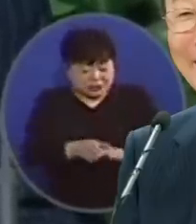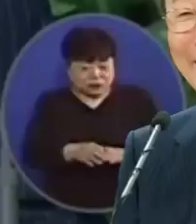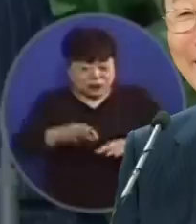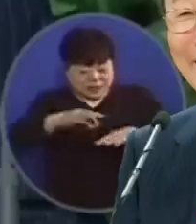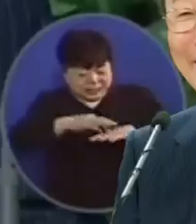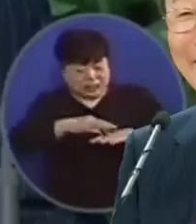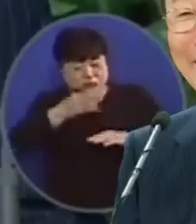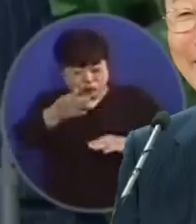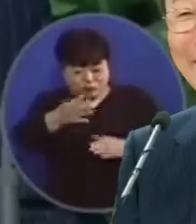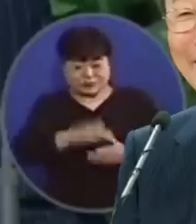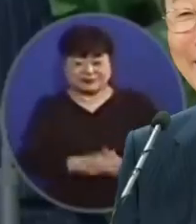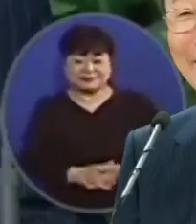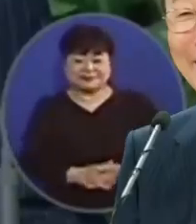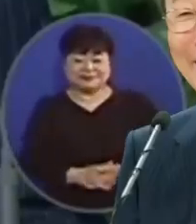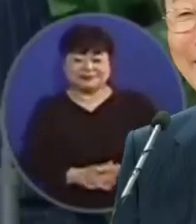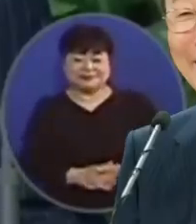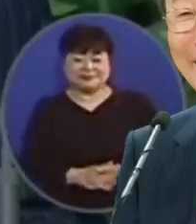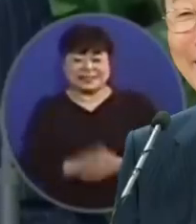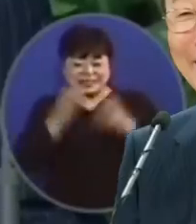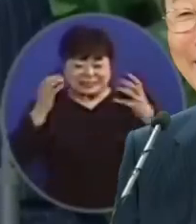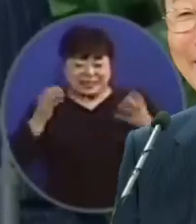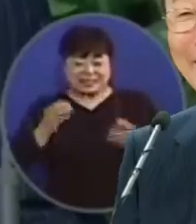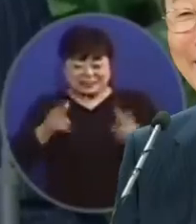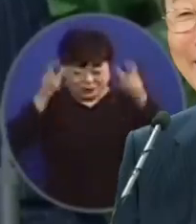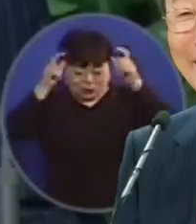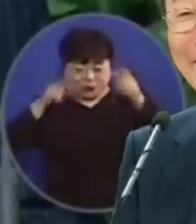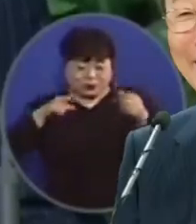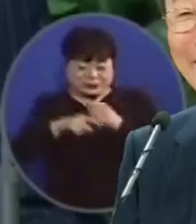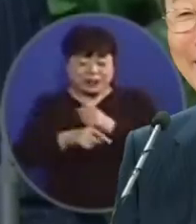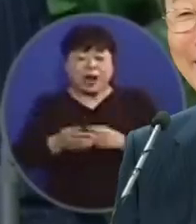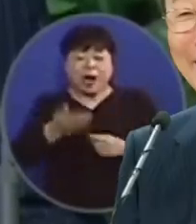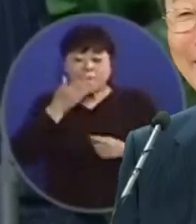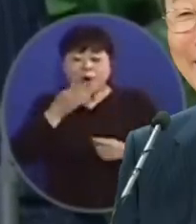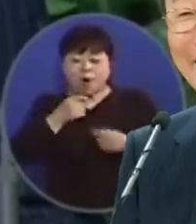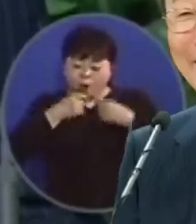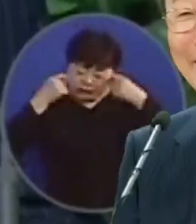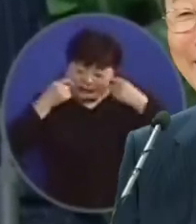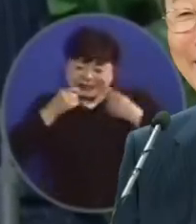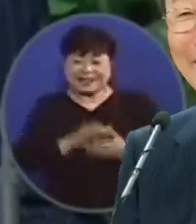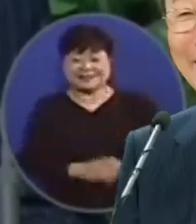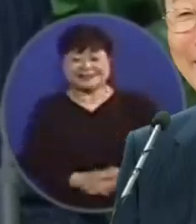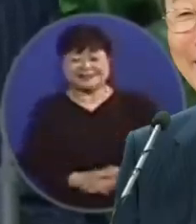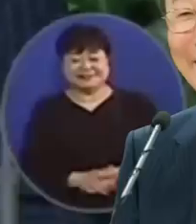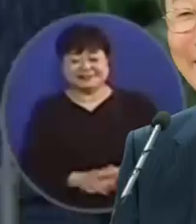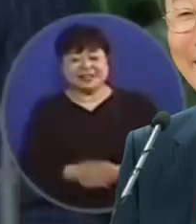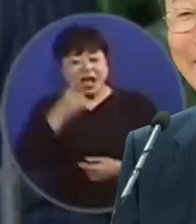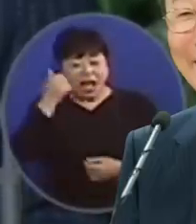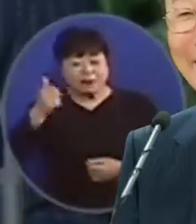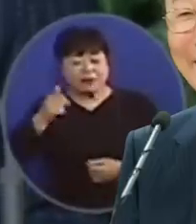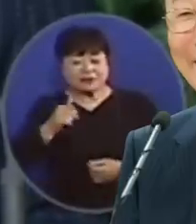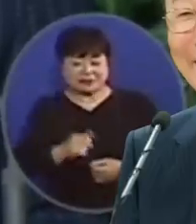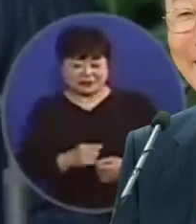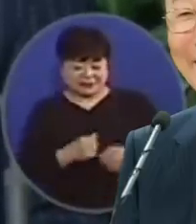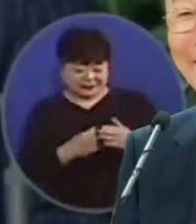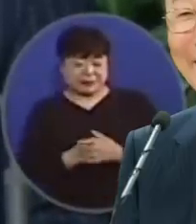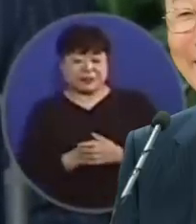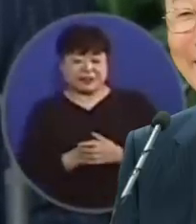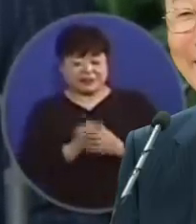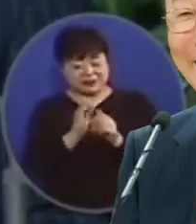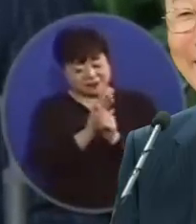가락지를 끼워라. 살찐 송아지를 잡아라. 우리 먹고 즐기자. 아버지가 되기 때문에